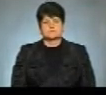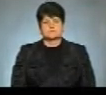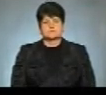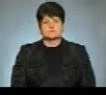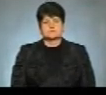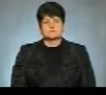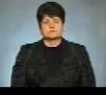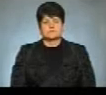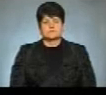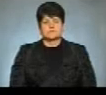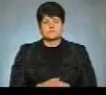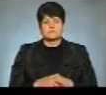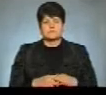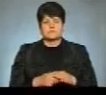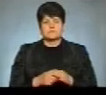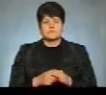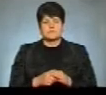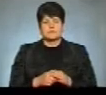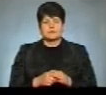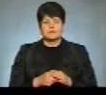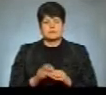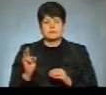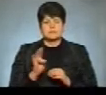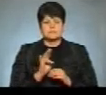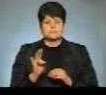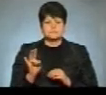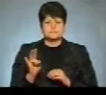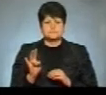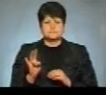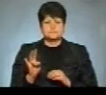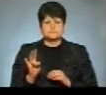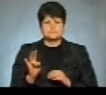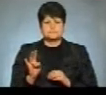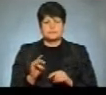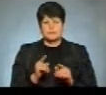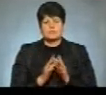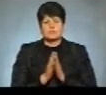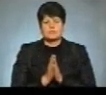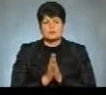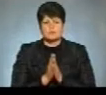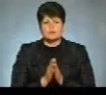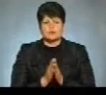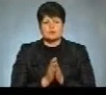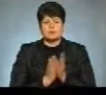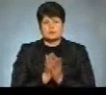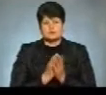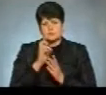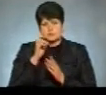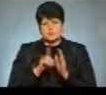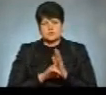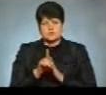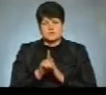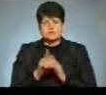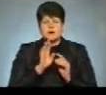Сидюни хліба, подалам йому камінь. Так із молебню починається ранок біля Верховної Ради. До відкриття